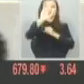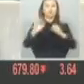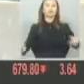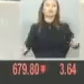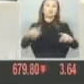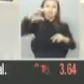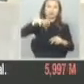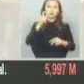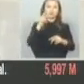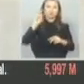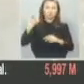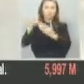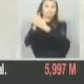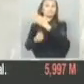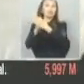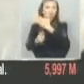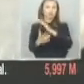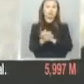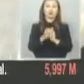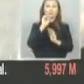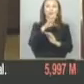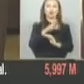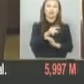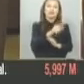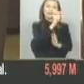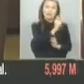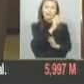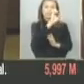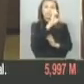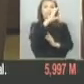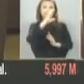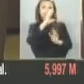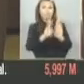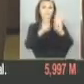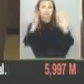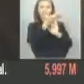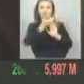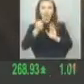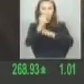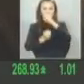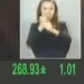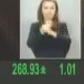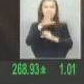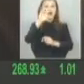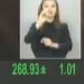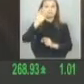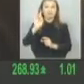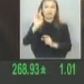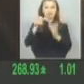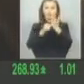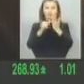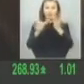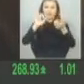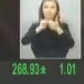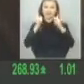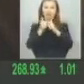องรับการเปิดประชาคมเศรษฐกิจอาเซียนหรือว่า AEC ที่จะมีขึ้นในปี2558และขจัดผลประโยชน์ทับซ้อนของเ